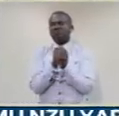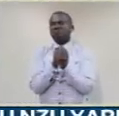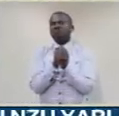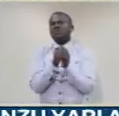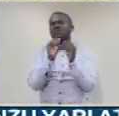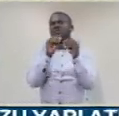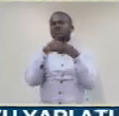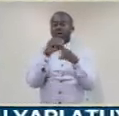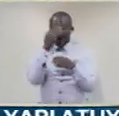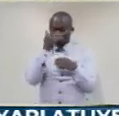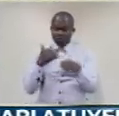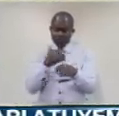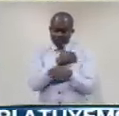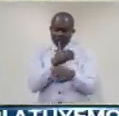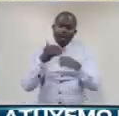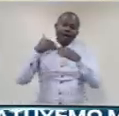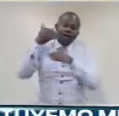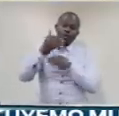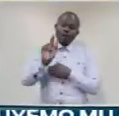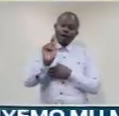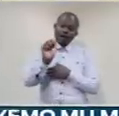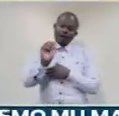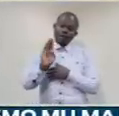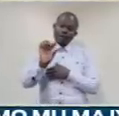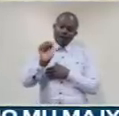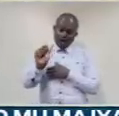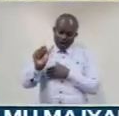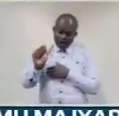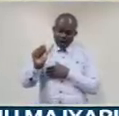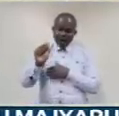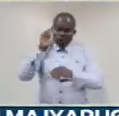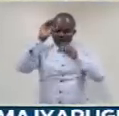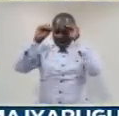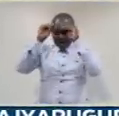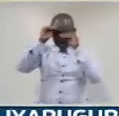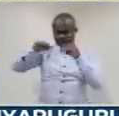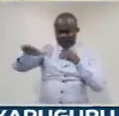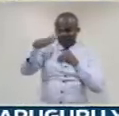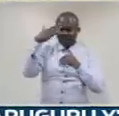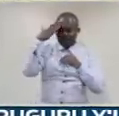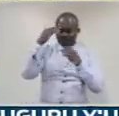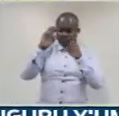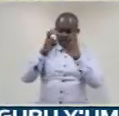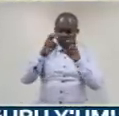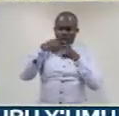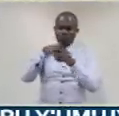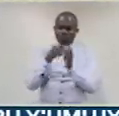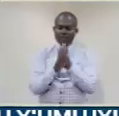Hanyuma ubwo Kabuga Félicien yarahize kuko mu